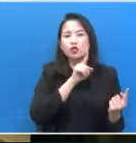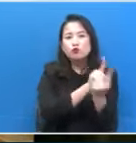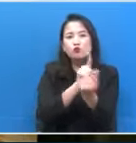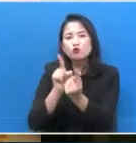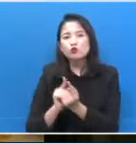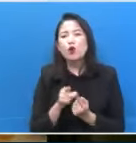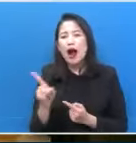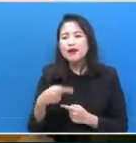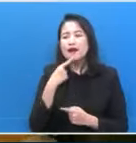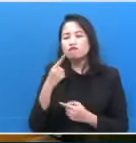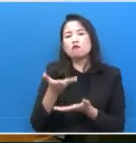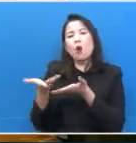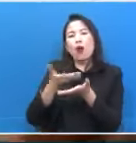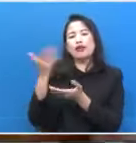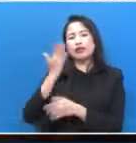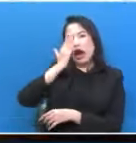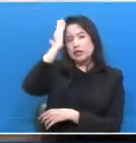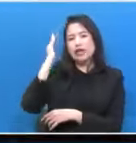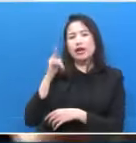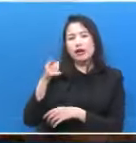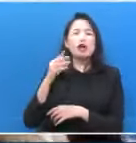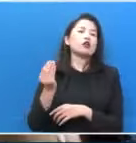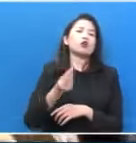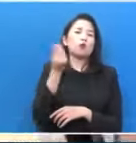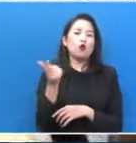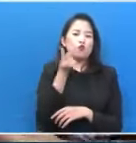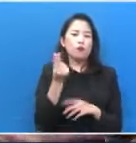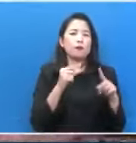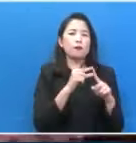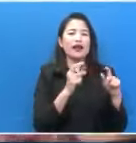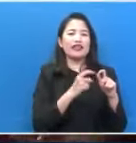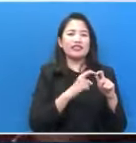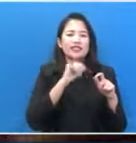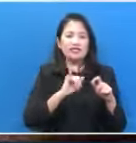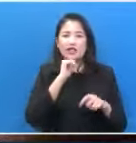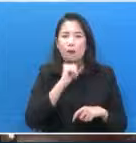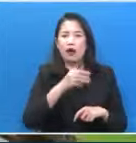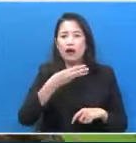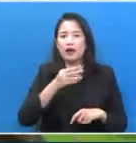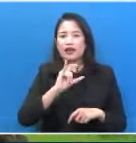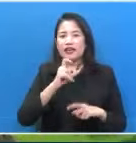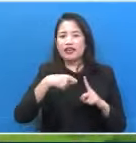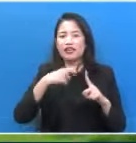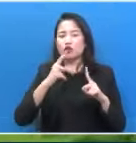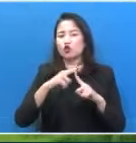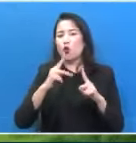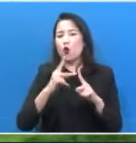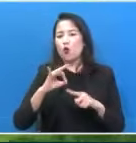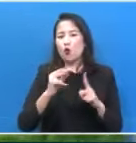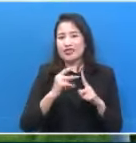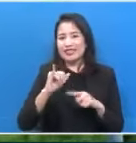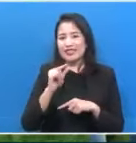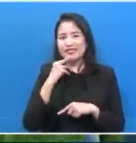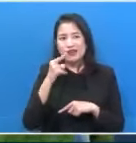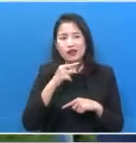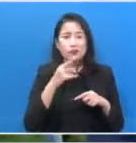bakal cawapres Ganjar Pranowo. Salah satunya Ketua Umum PSSI sekaligus Menteri BUMN Erick Thohir. PDIP masih mengkaji lebih lanjut